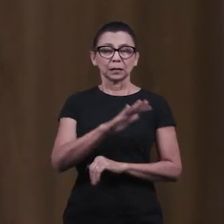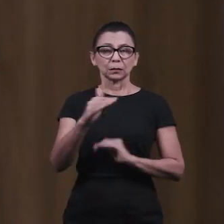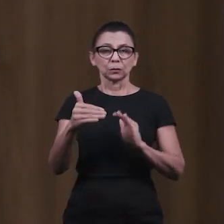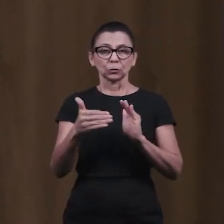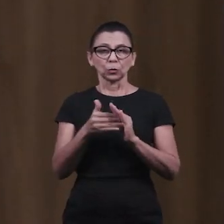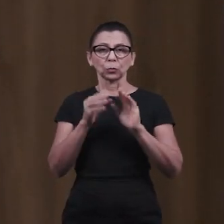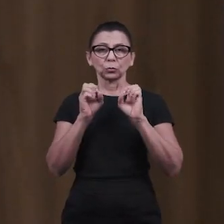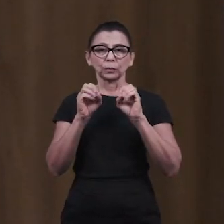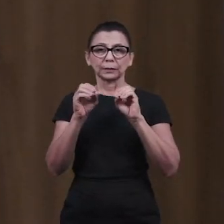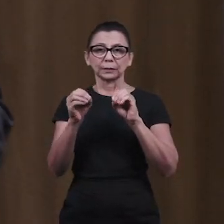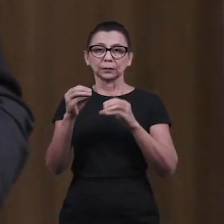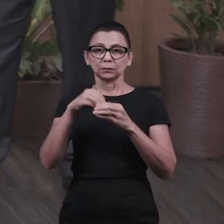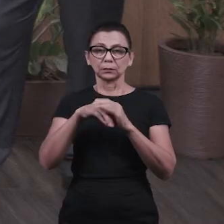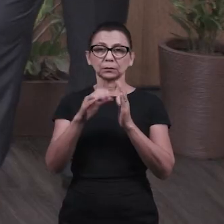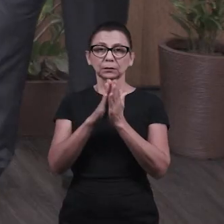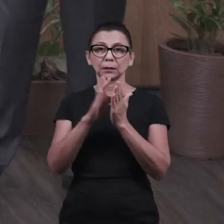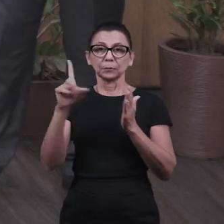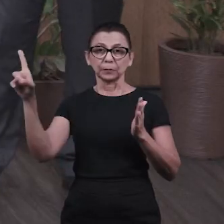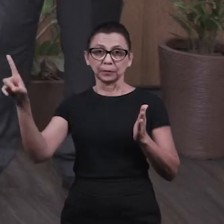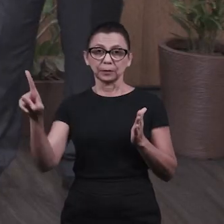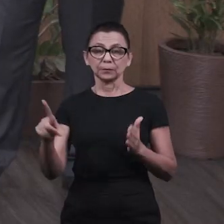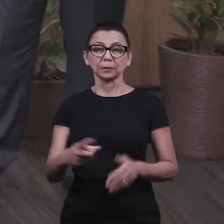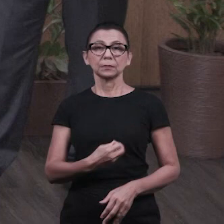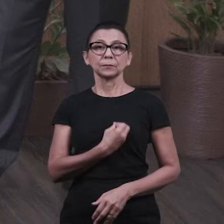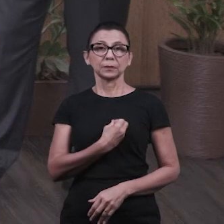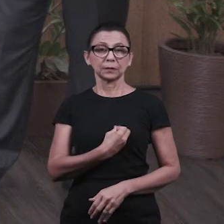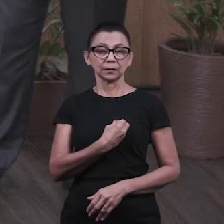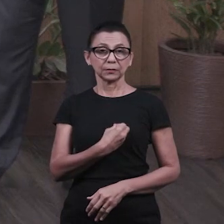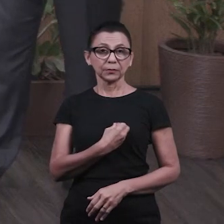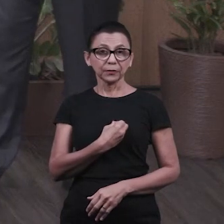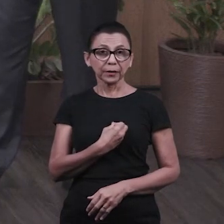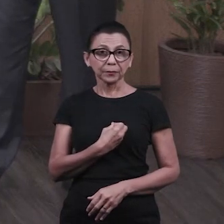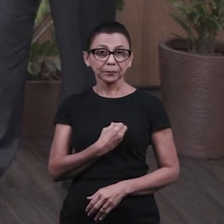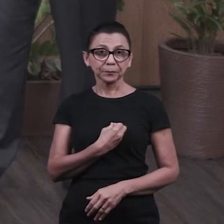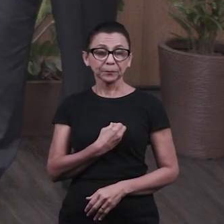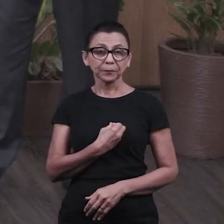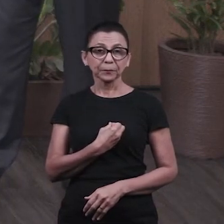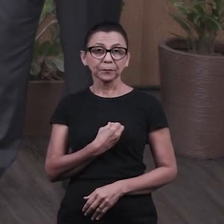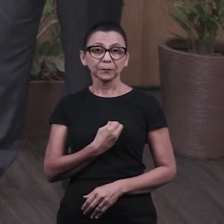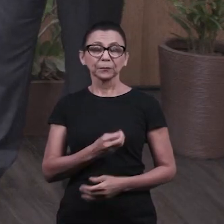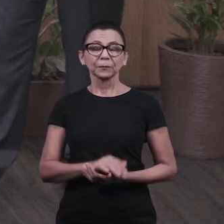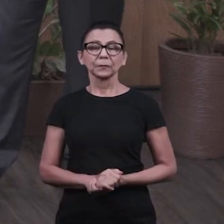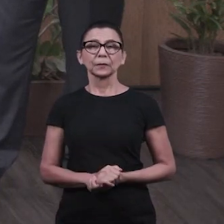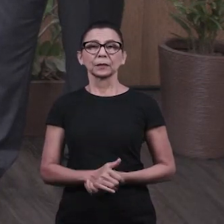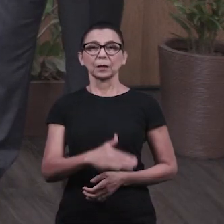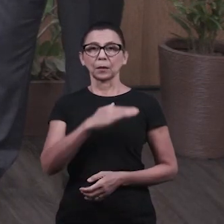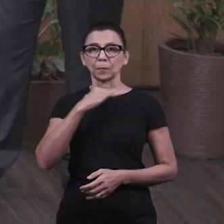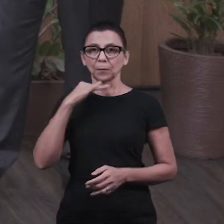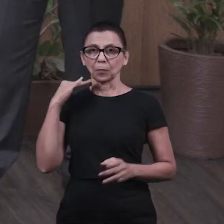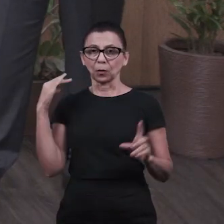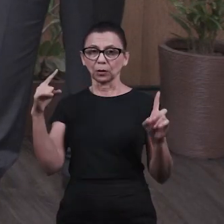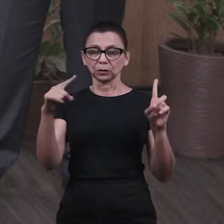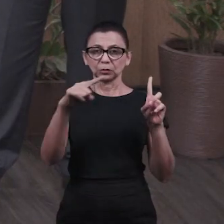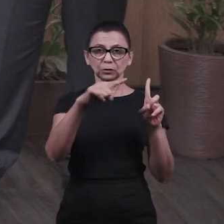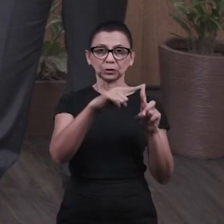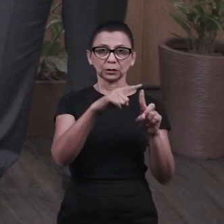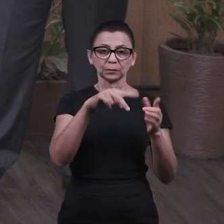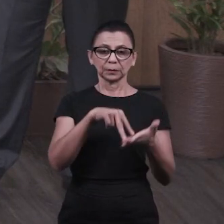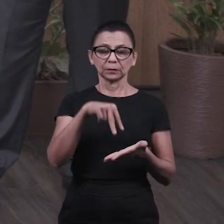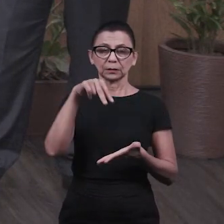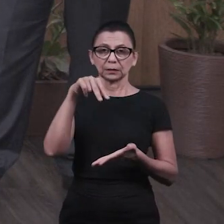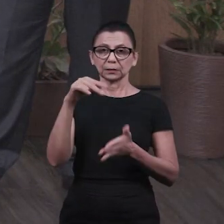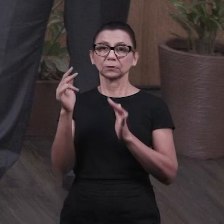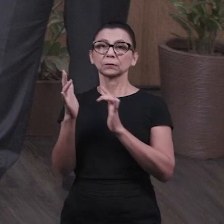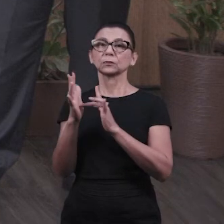Jésus. L'agneau rôti dans le feu est un type prophétique de la